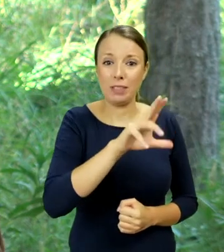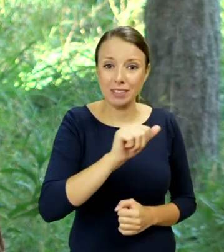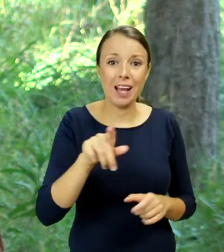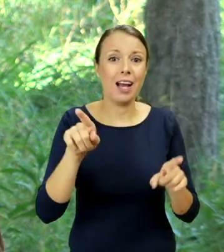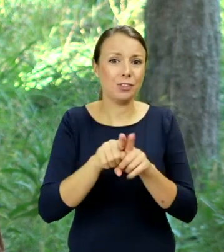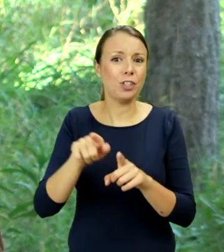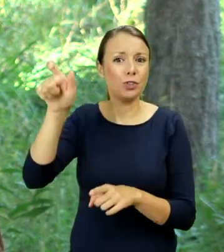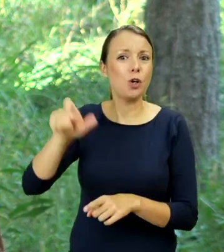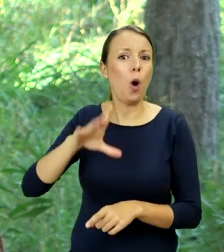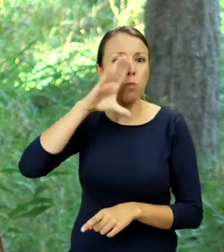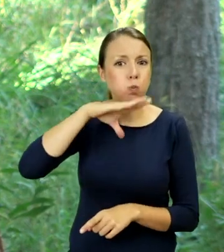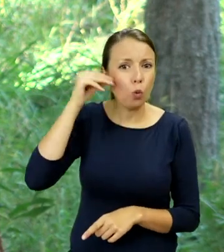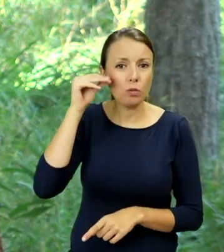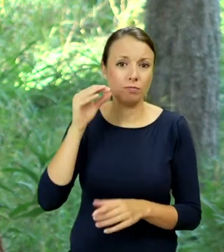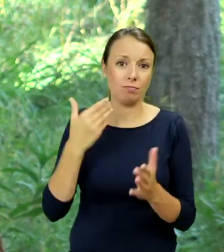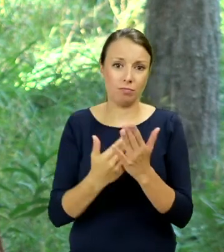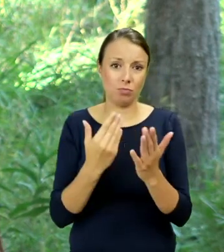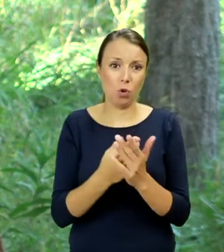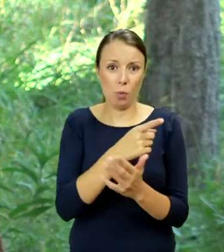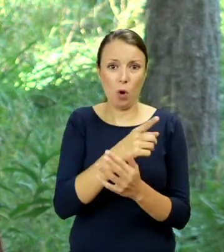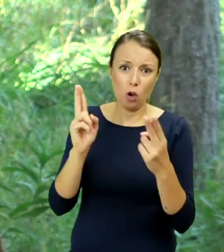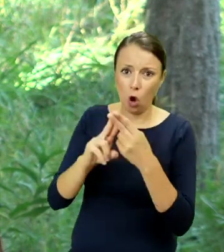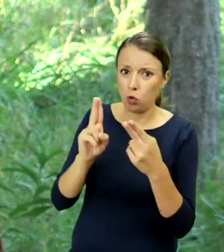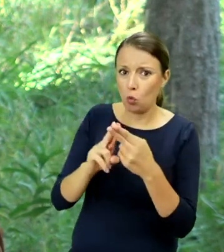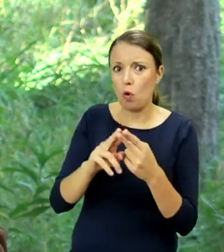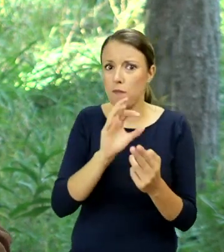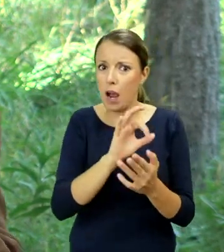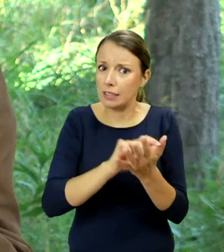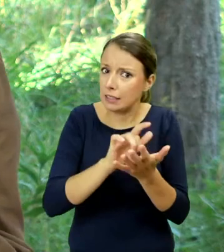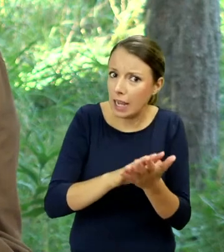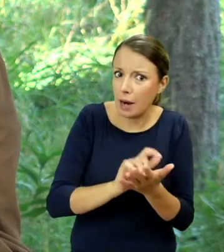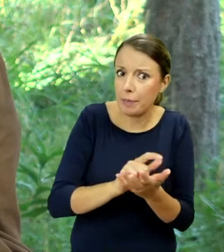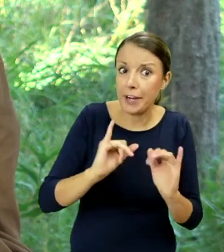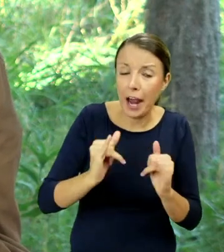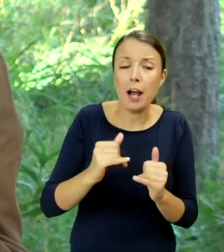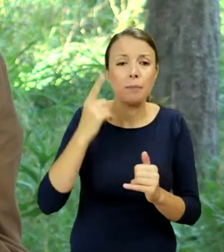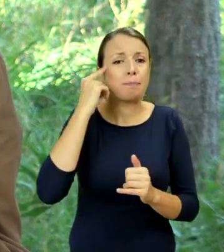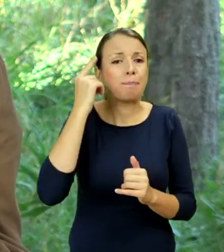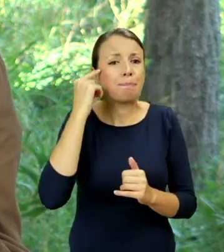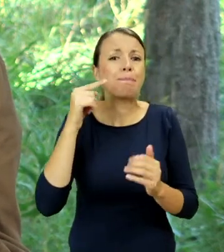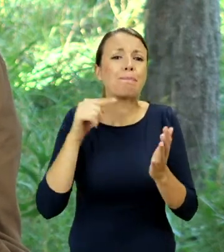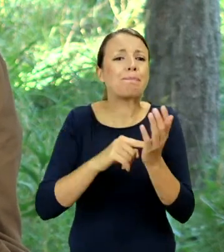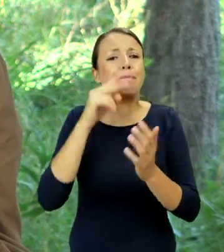nim ten zapis, to pewnie był ten widok, który też jak spojrzymy sobie